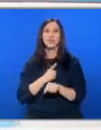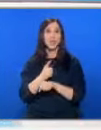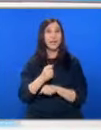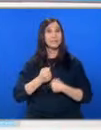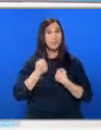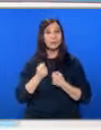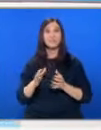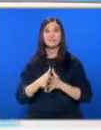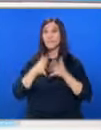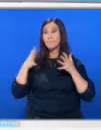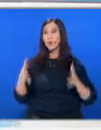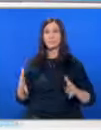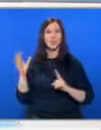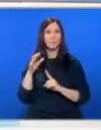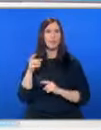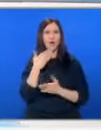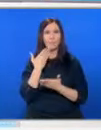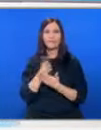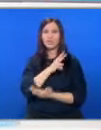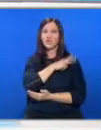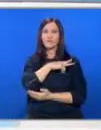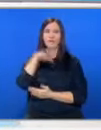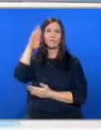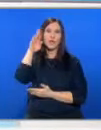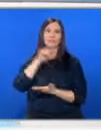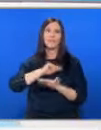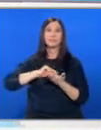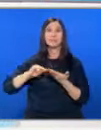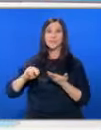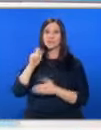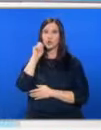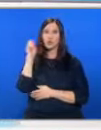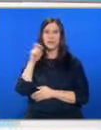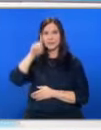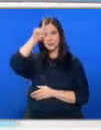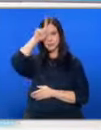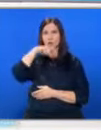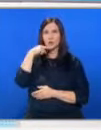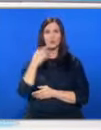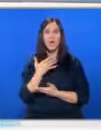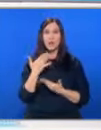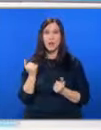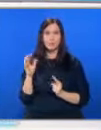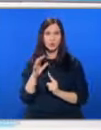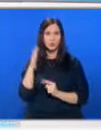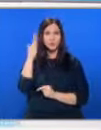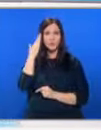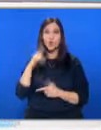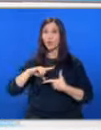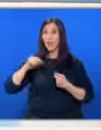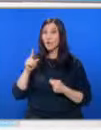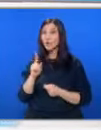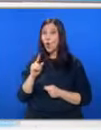заплахи за все повече нападения. Това обяви шефът на военната администрация на украинската столица. Русия няма да атакува страни от НАТО,